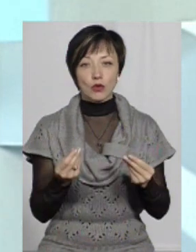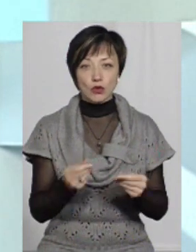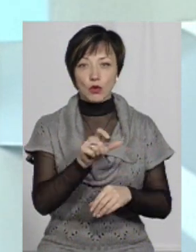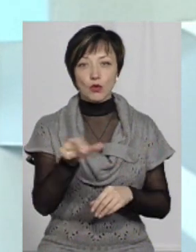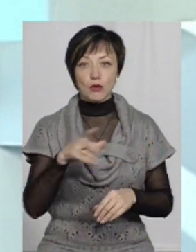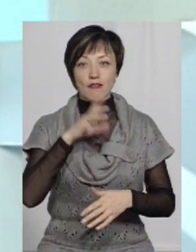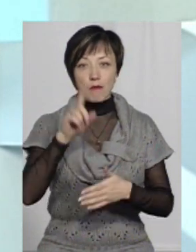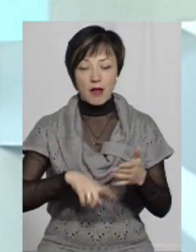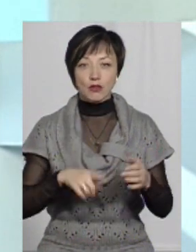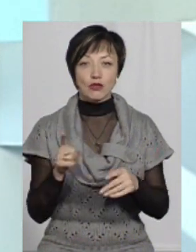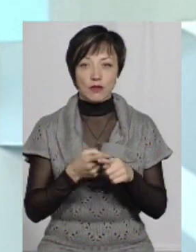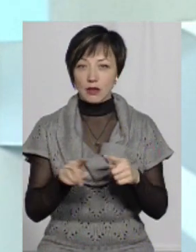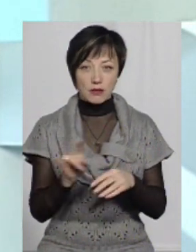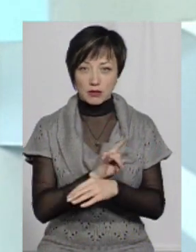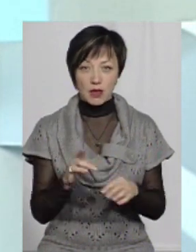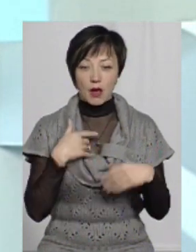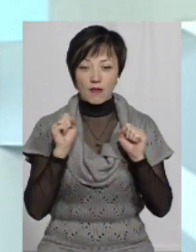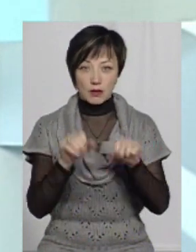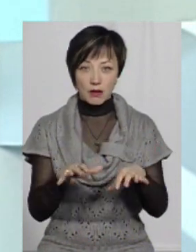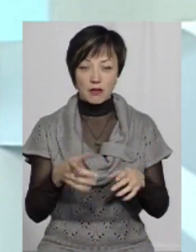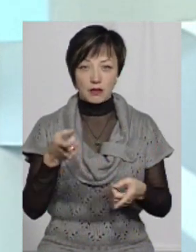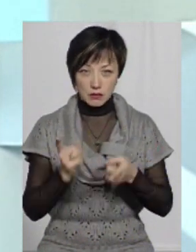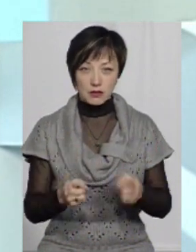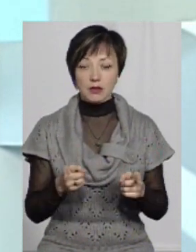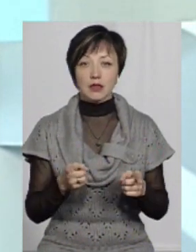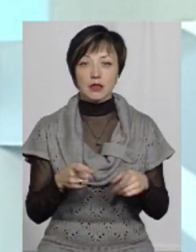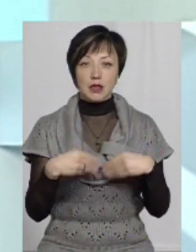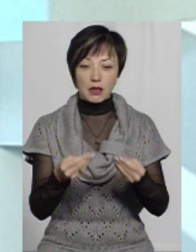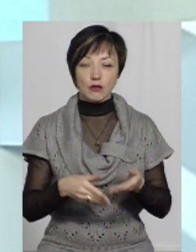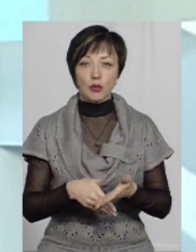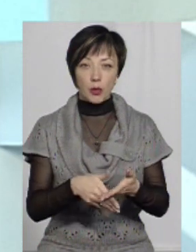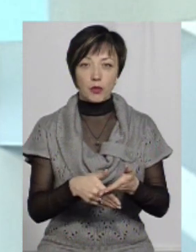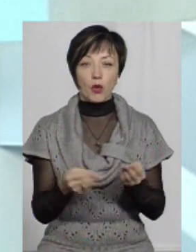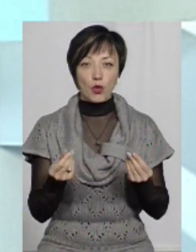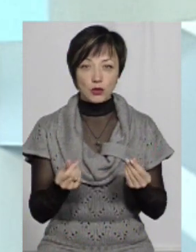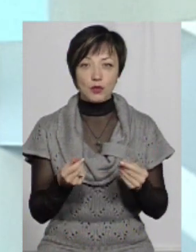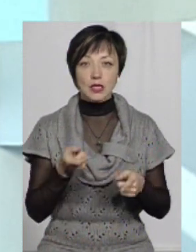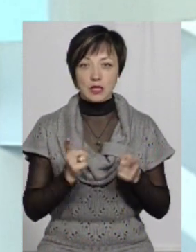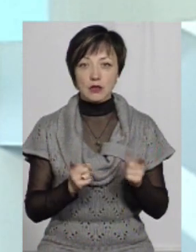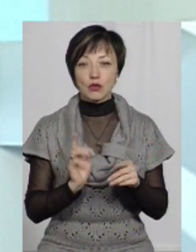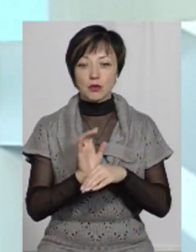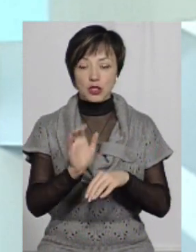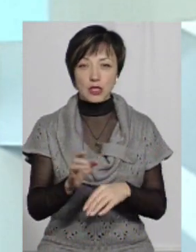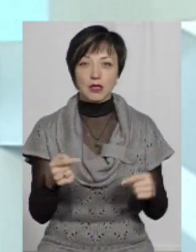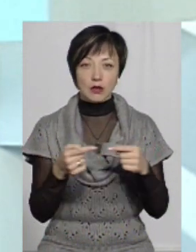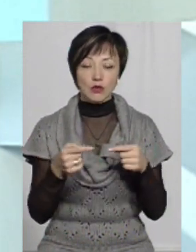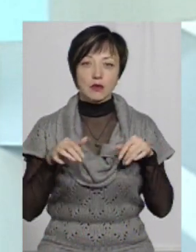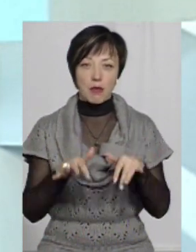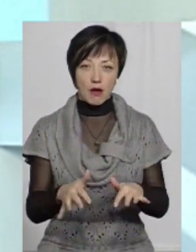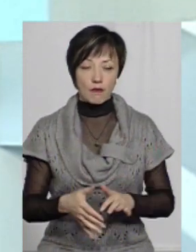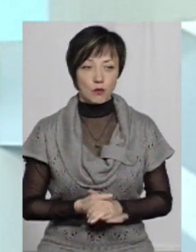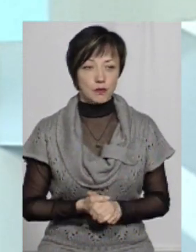коштів, щоб люди були впевнені, що от я пожертвував, чи там надав, допоміг коштами, що вони дійсно пішли от на ту